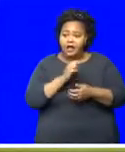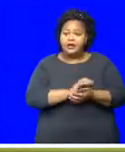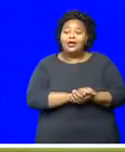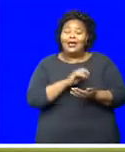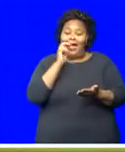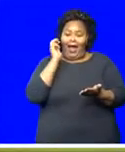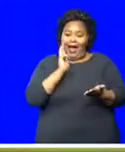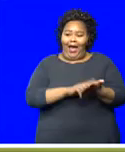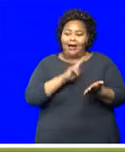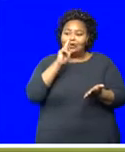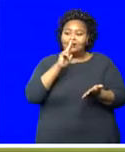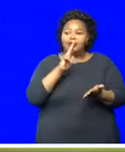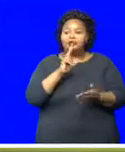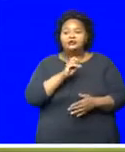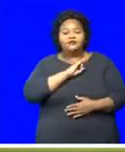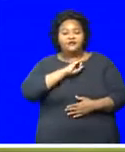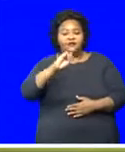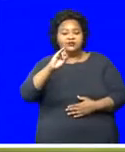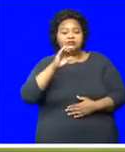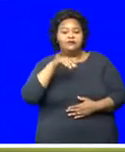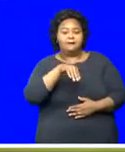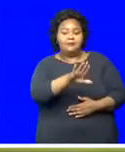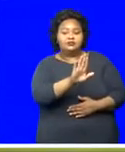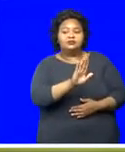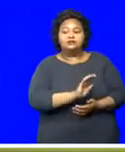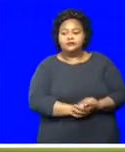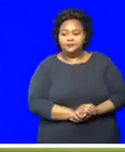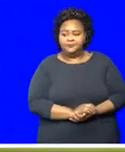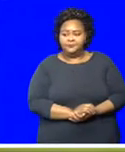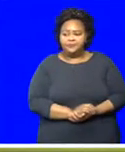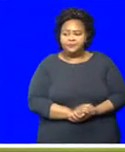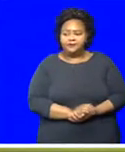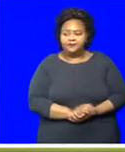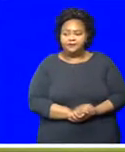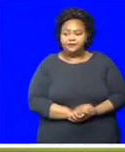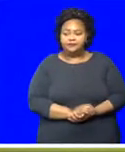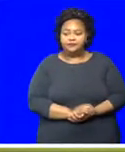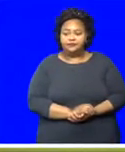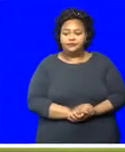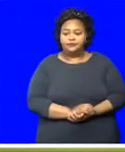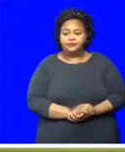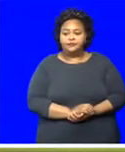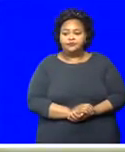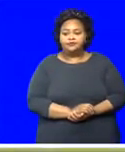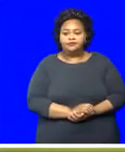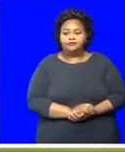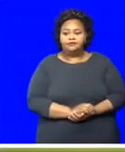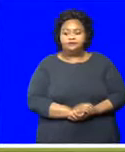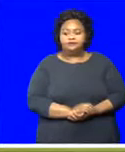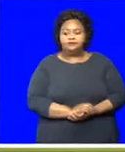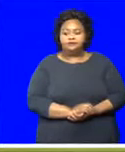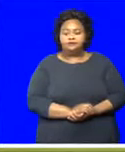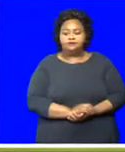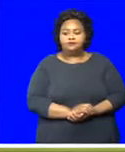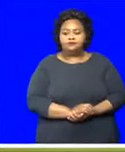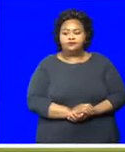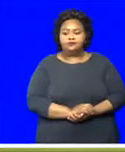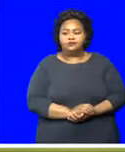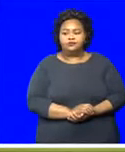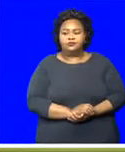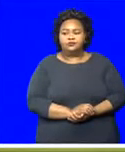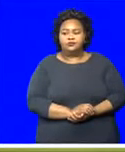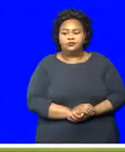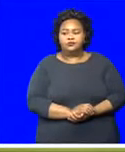ubese uyadikicitela, ungakatholi imvume kulolo wathola lelo khambi. Sivumelana